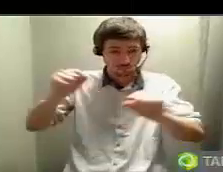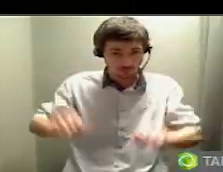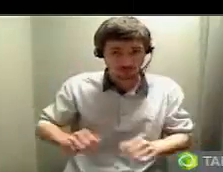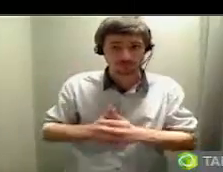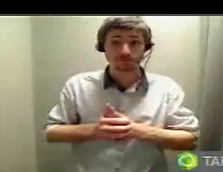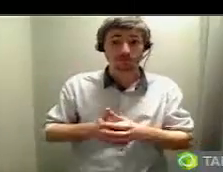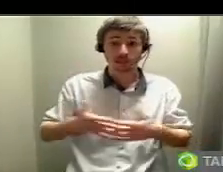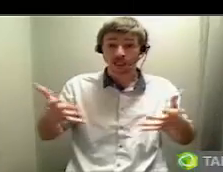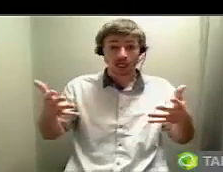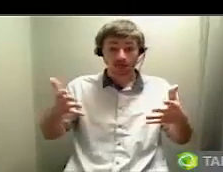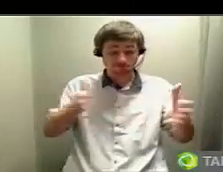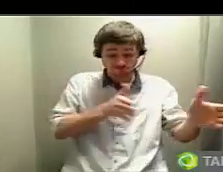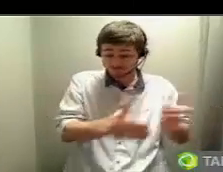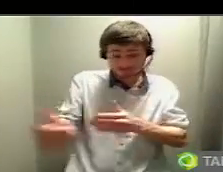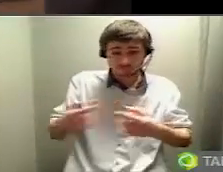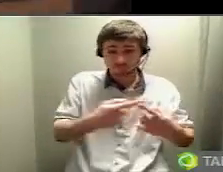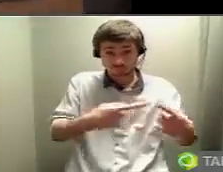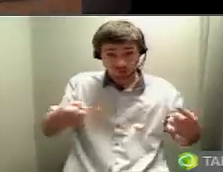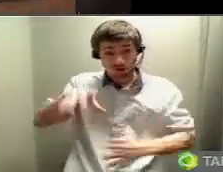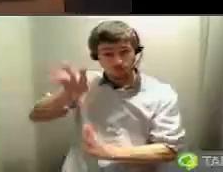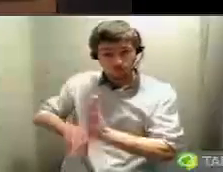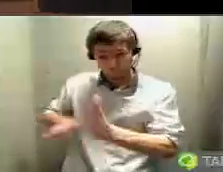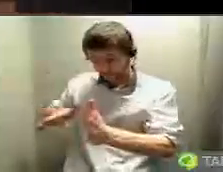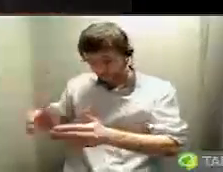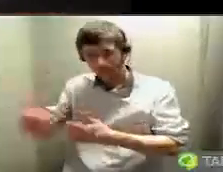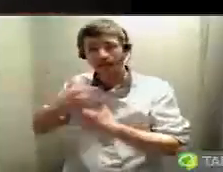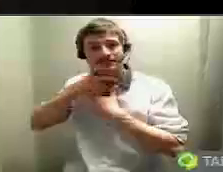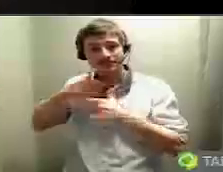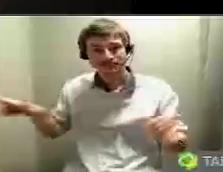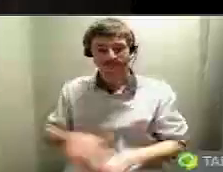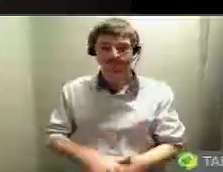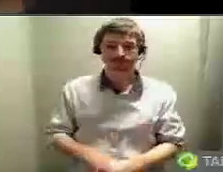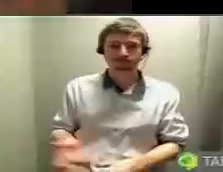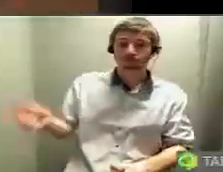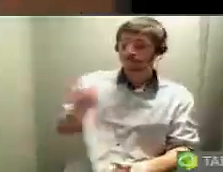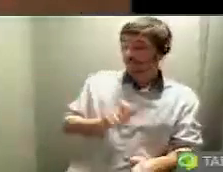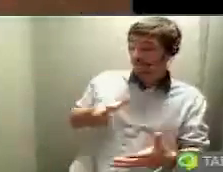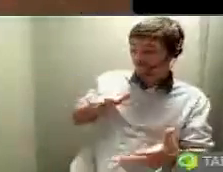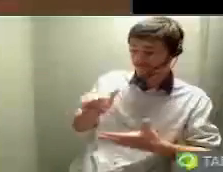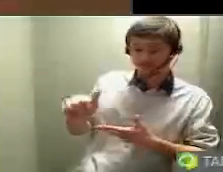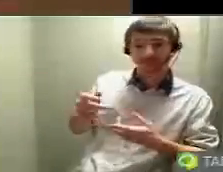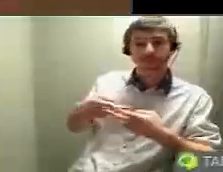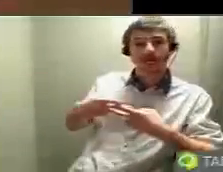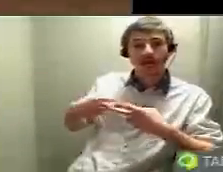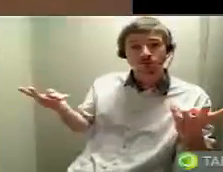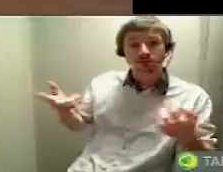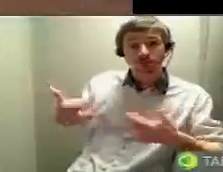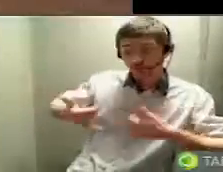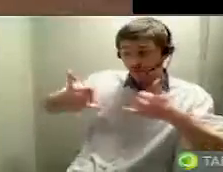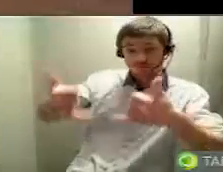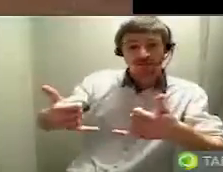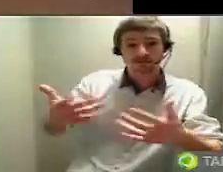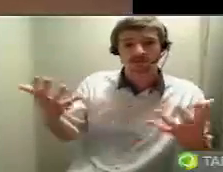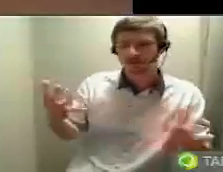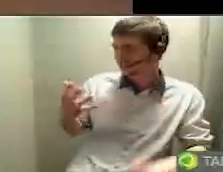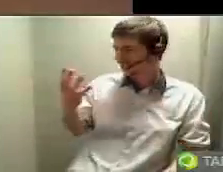l'accessibilité. Donc, on va annoncer pour ces trophées les 5 nominés. 4 ou 5